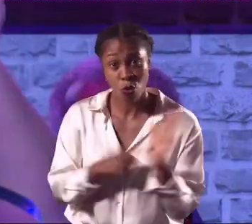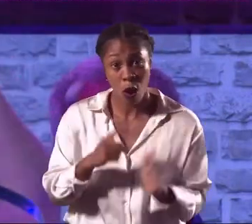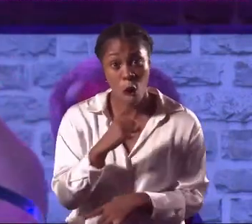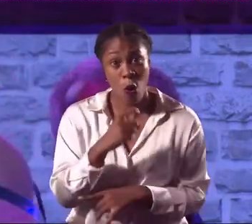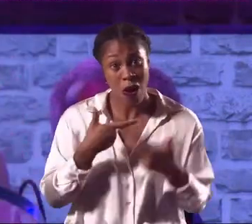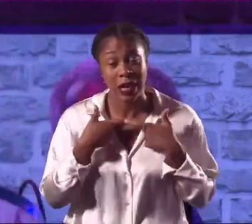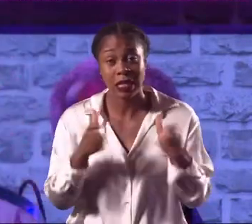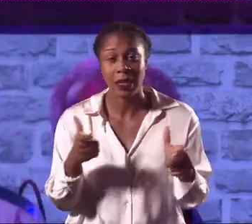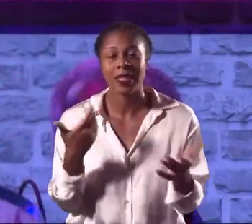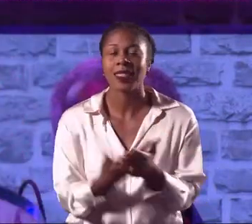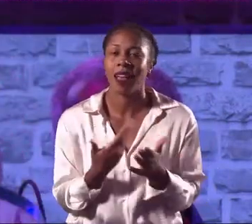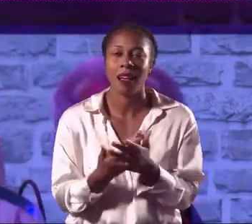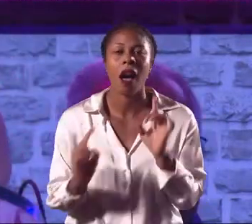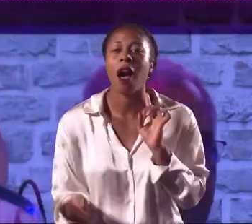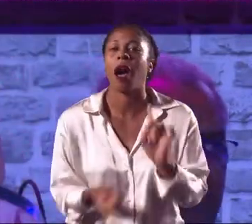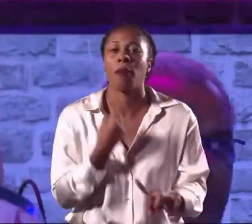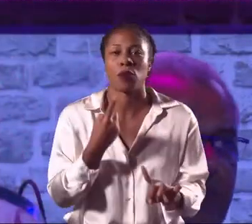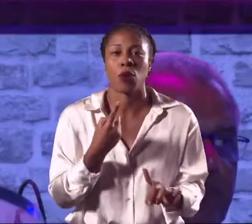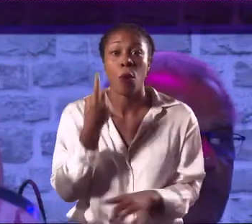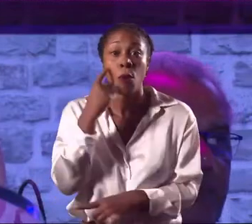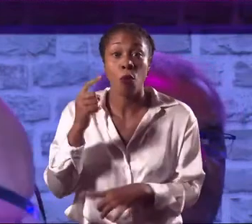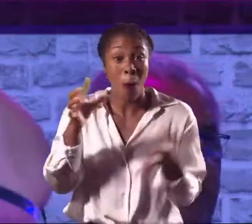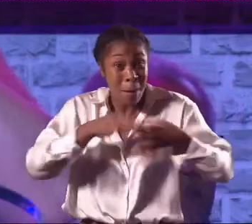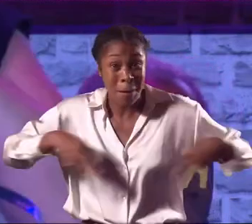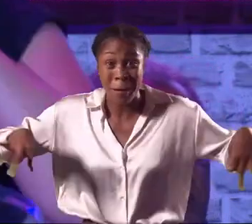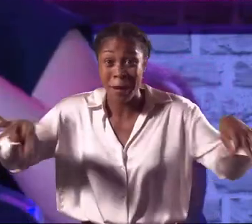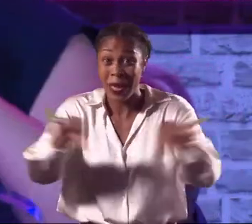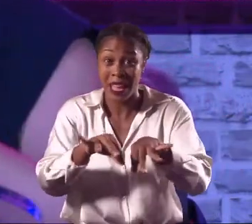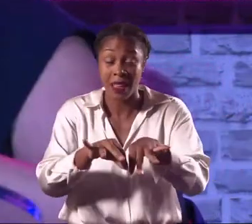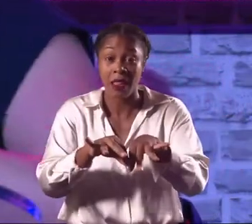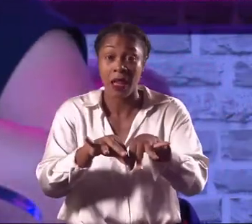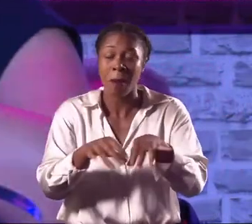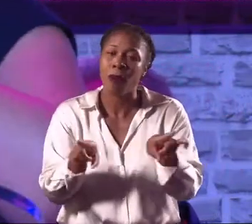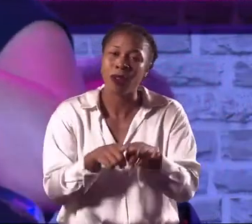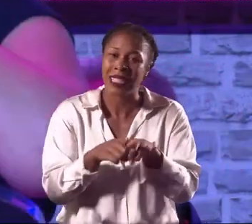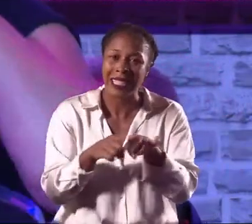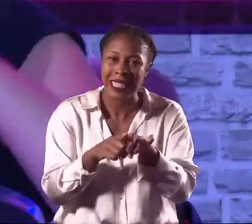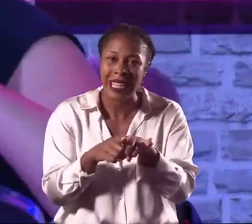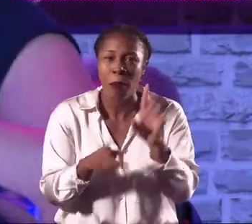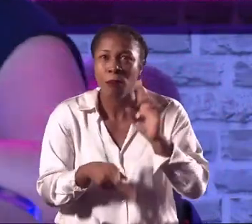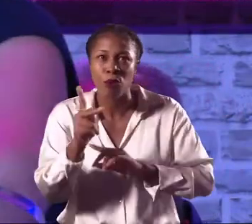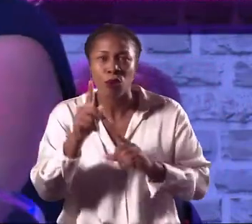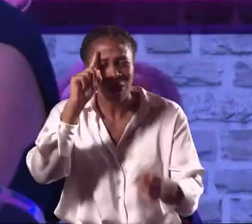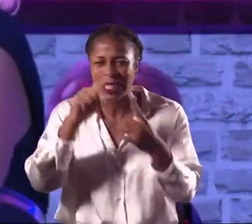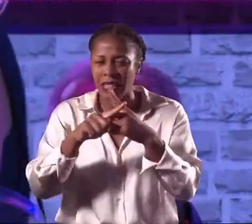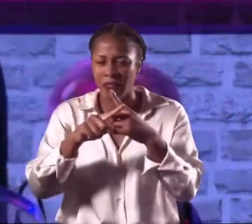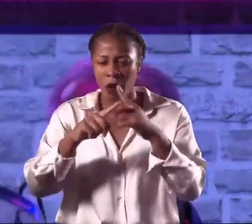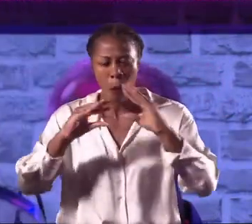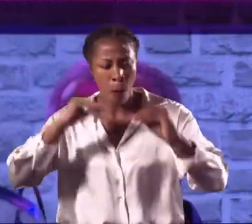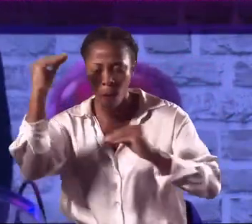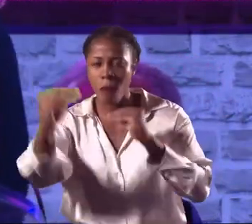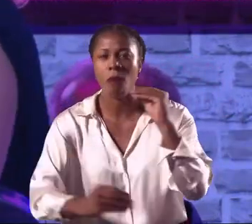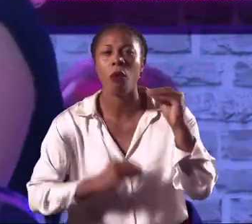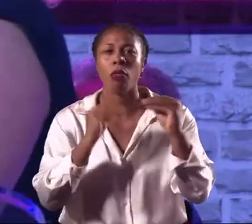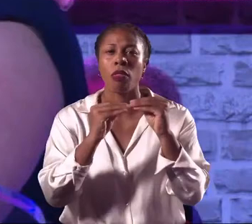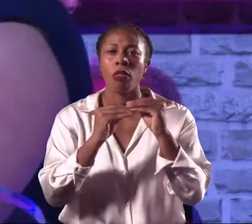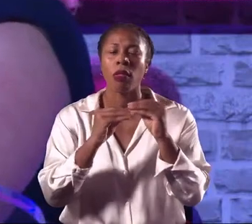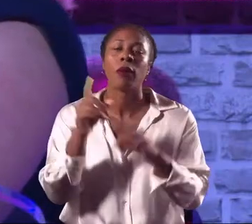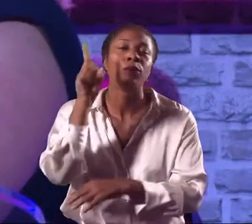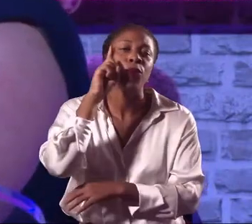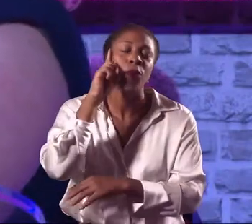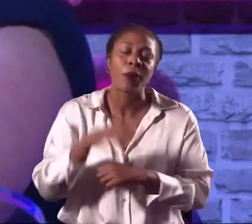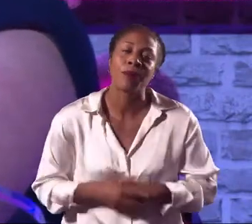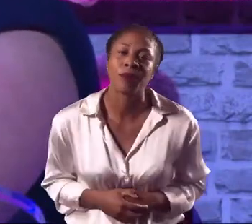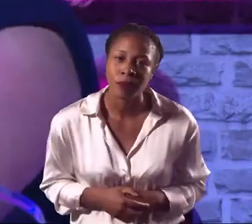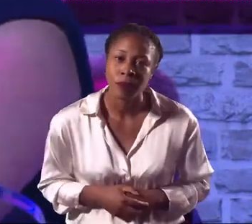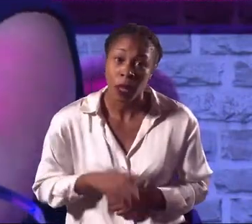importante là aussi, pour le pays tout entier, mais même un peu plus, pour le monde entier. Pourquoi ?